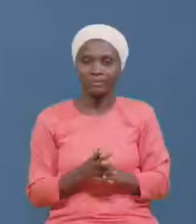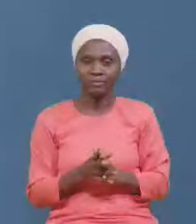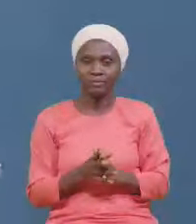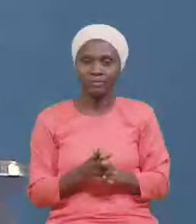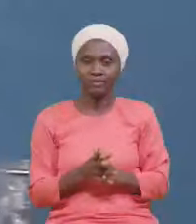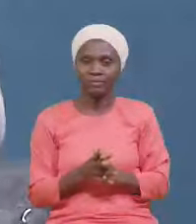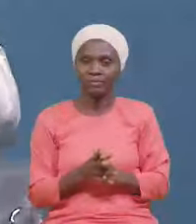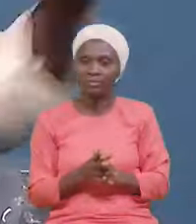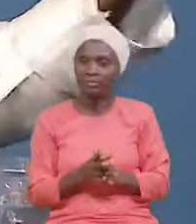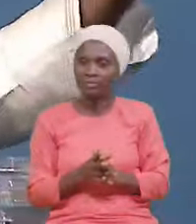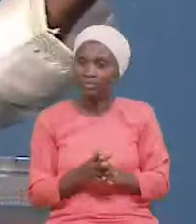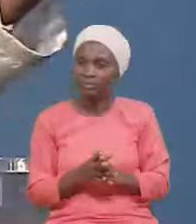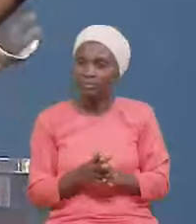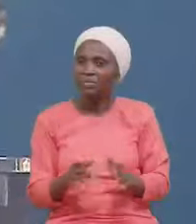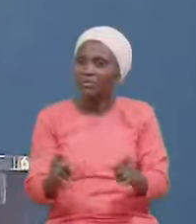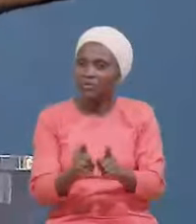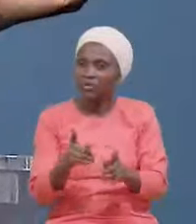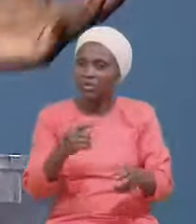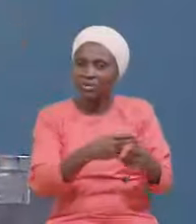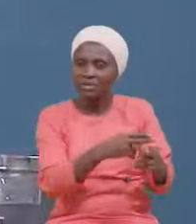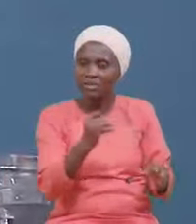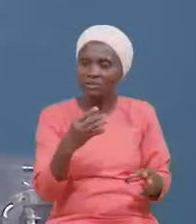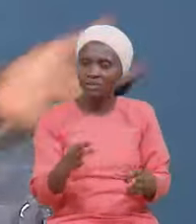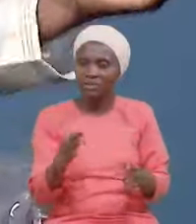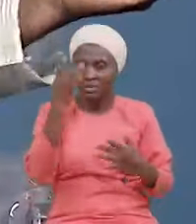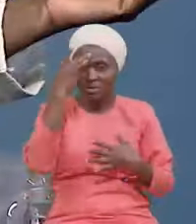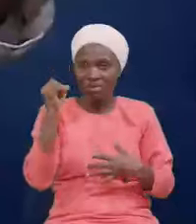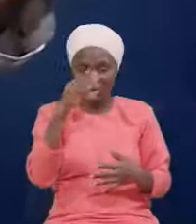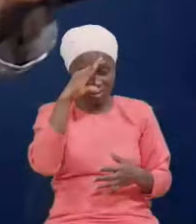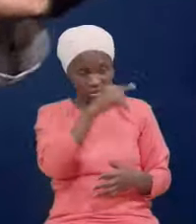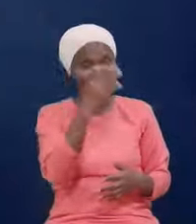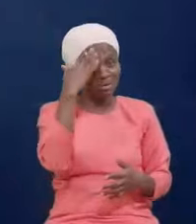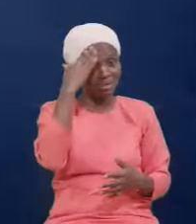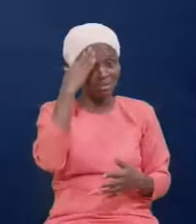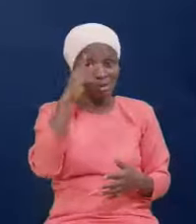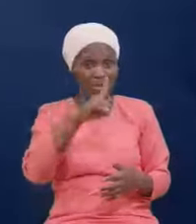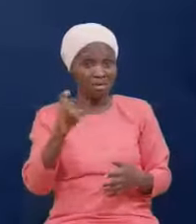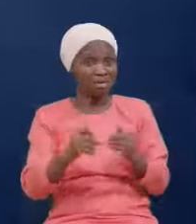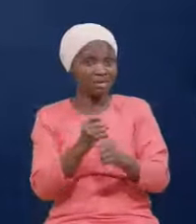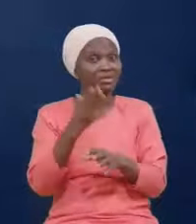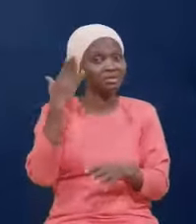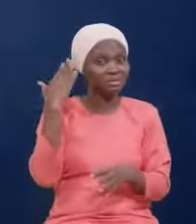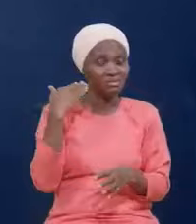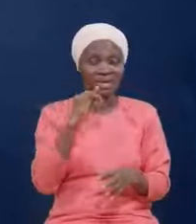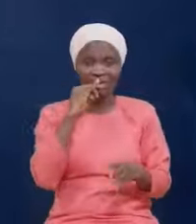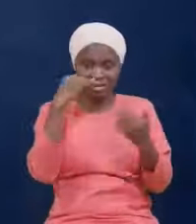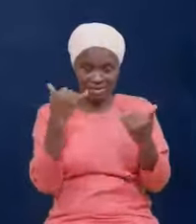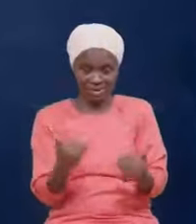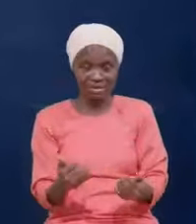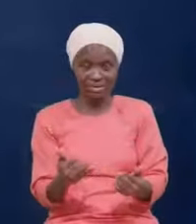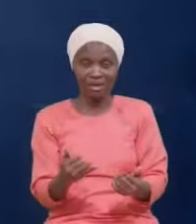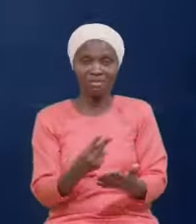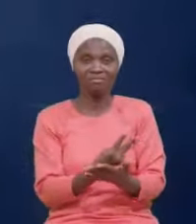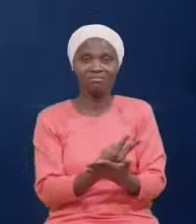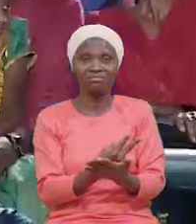కాలానుగుణంగా అభివృద్ధి చెందాయి. Even the names of the sicknesses in you 100 years ago is now